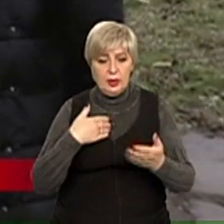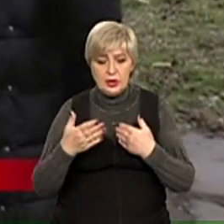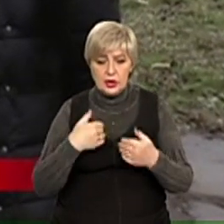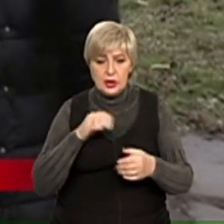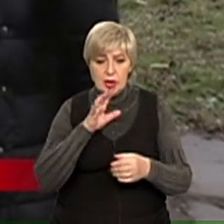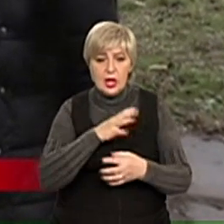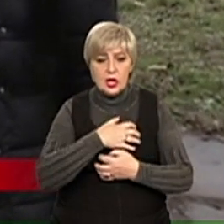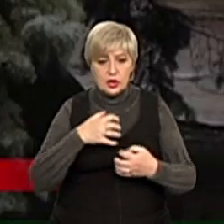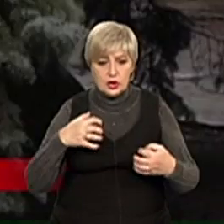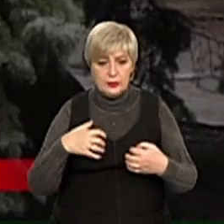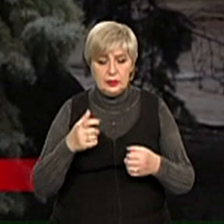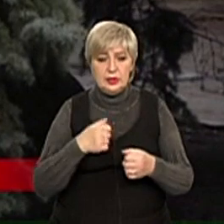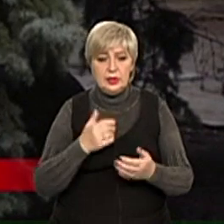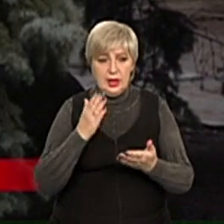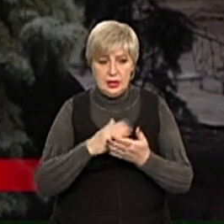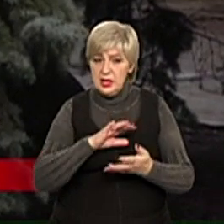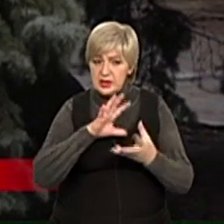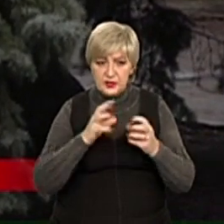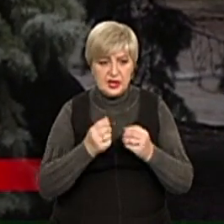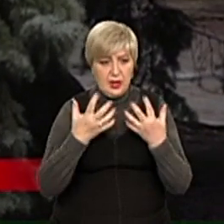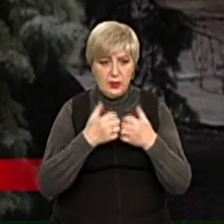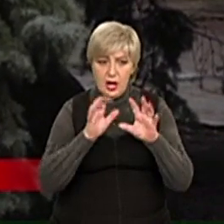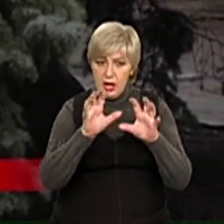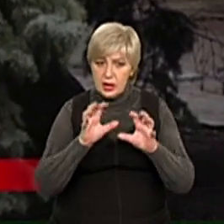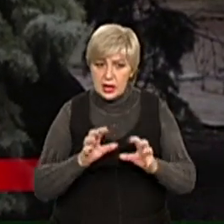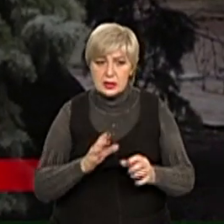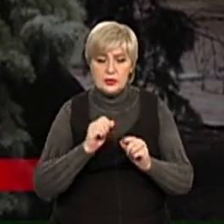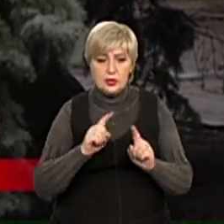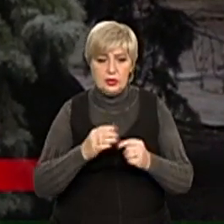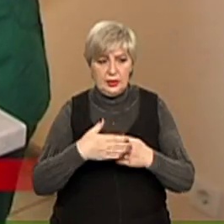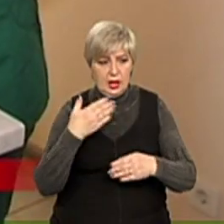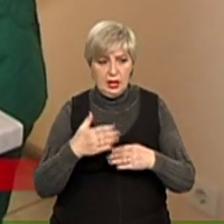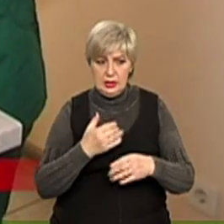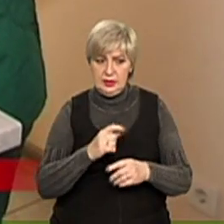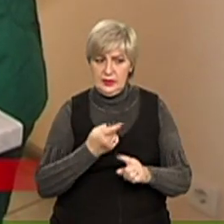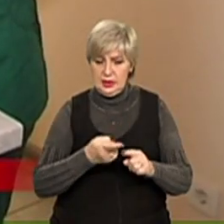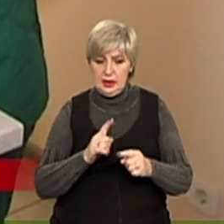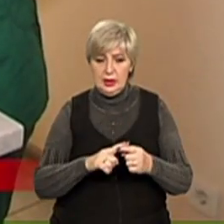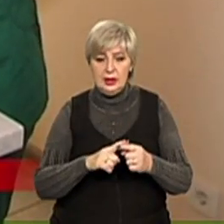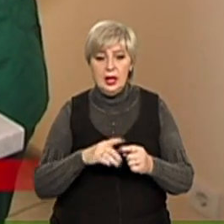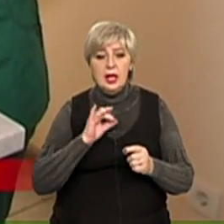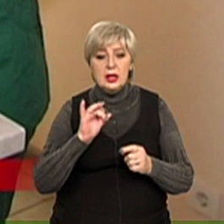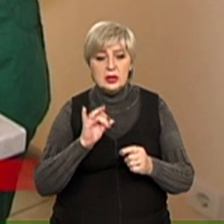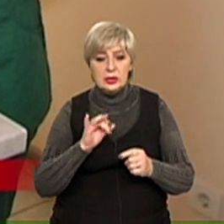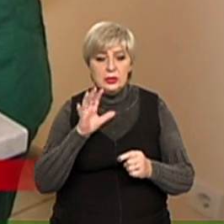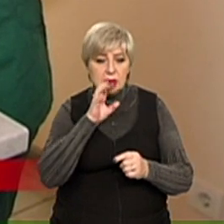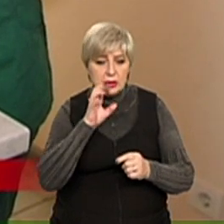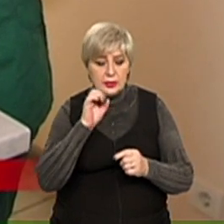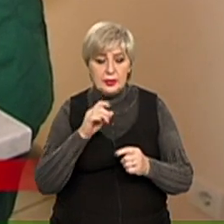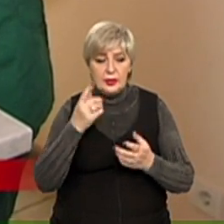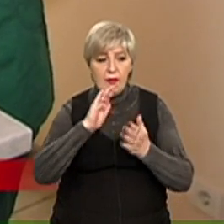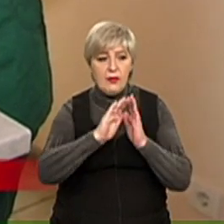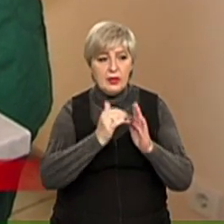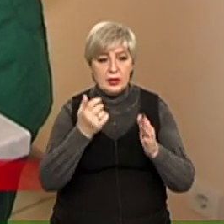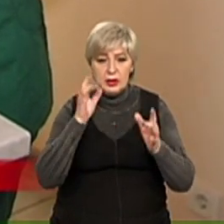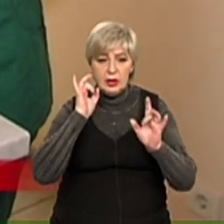сьогоднішній день є всі механізми для того, щоб захищати животних, згідно уголовного законодавства. Історія Сільвера викликала неабиякий